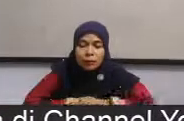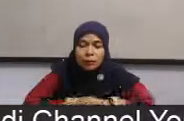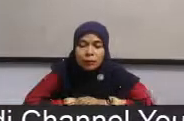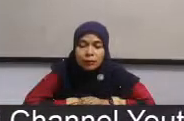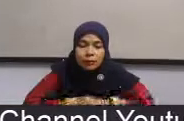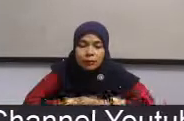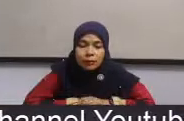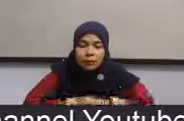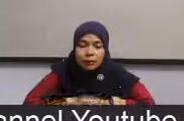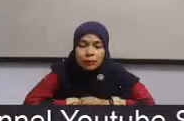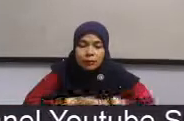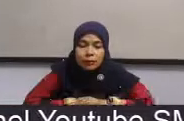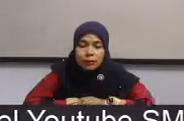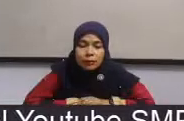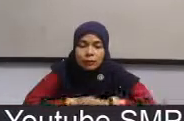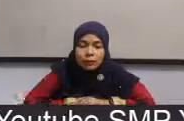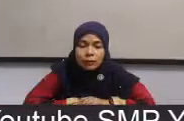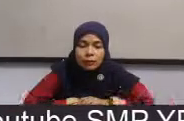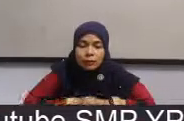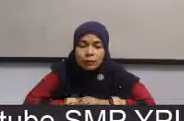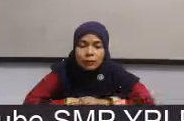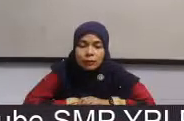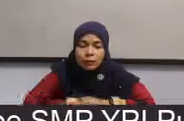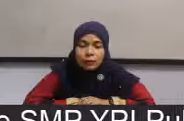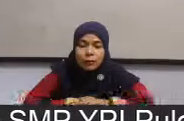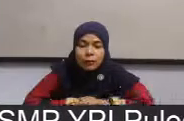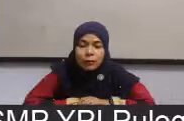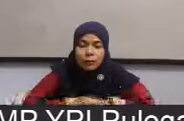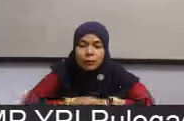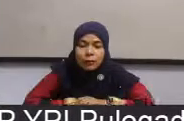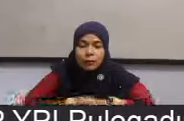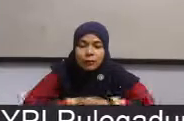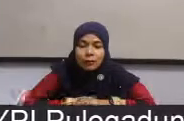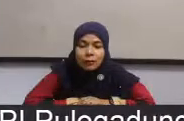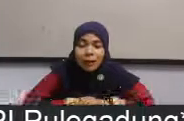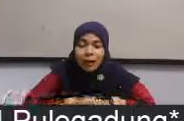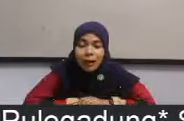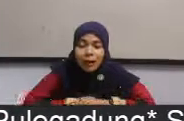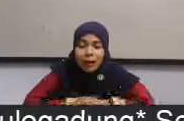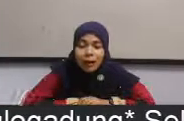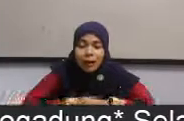Ya udah tunggu walaupun